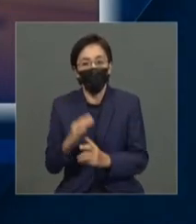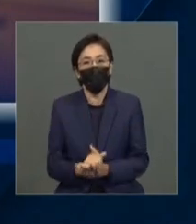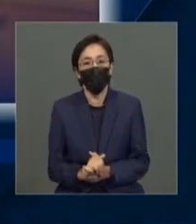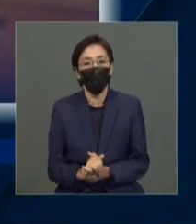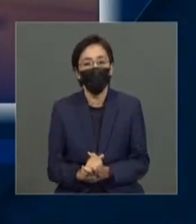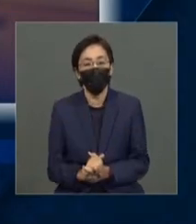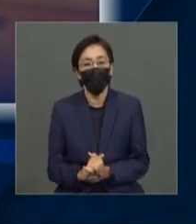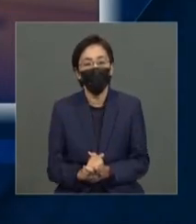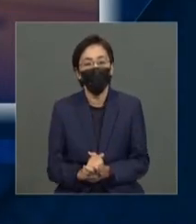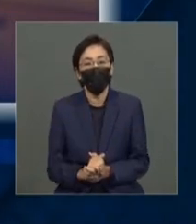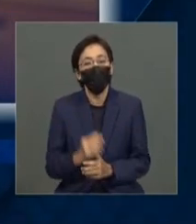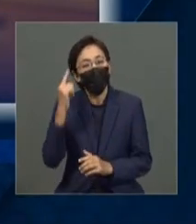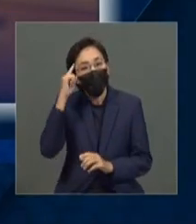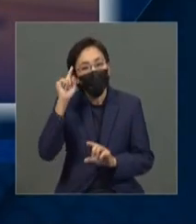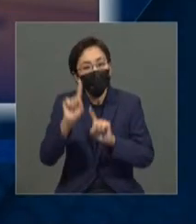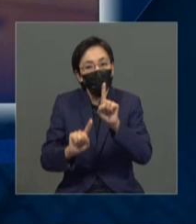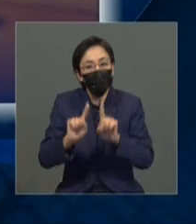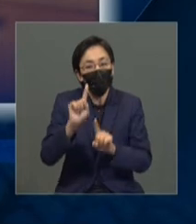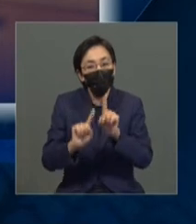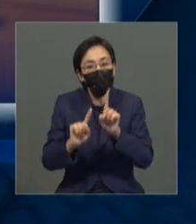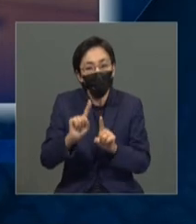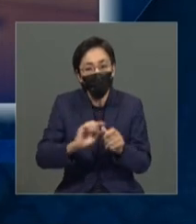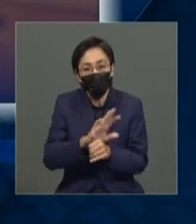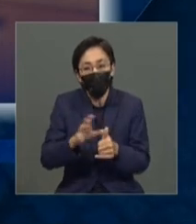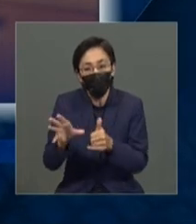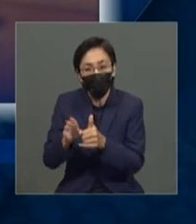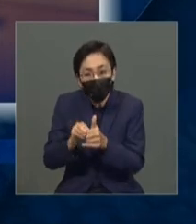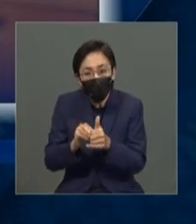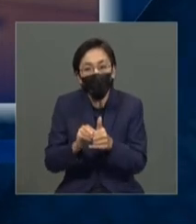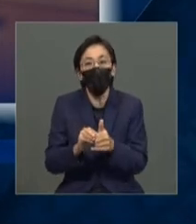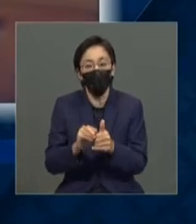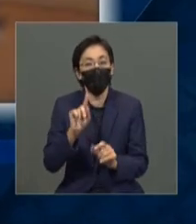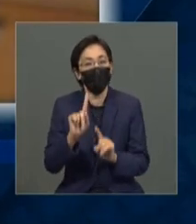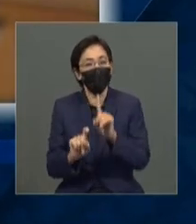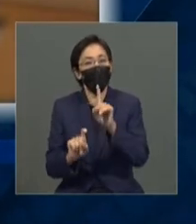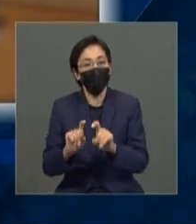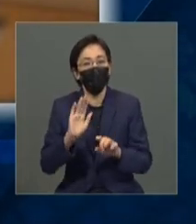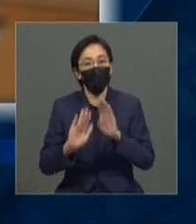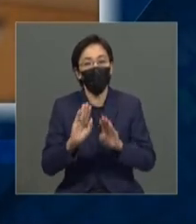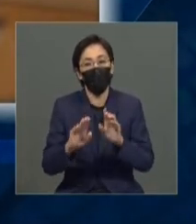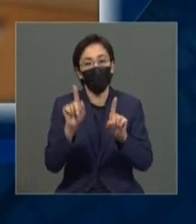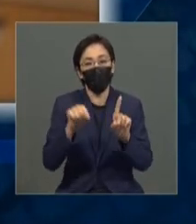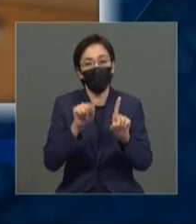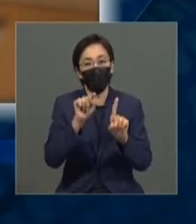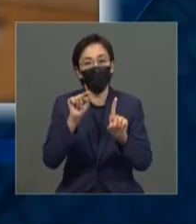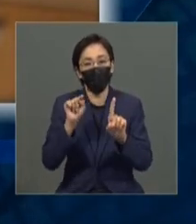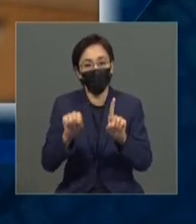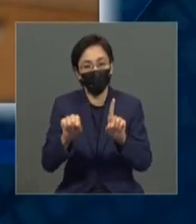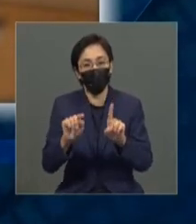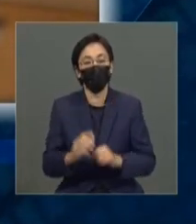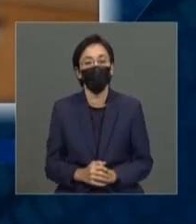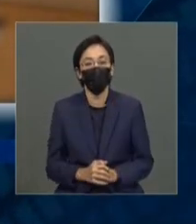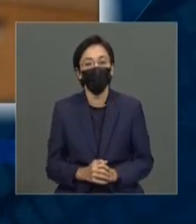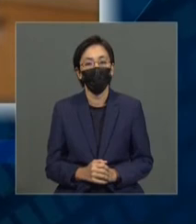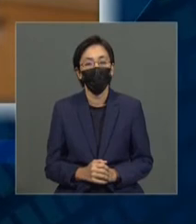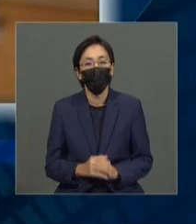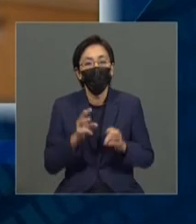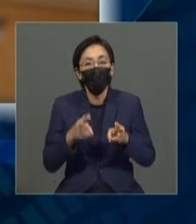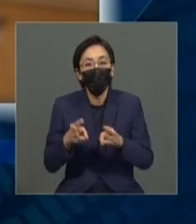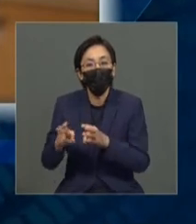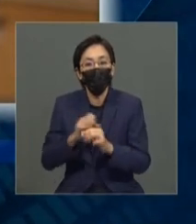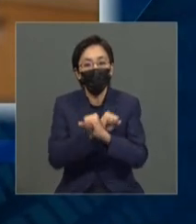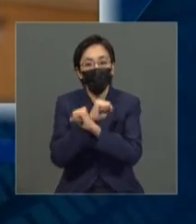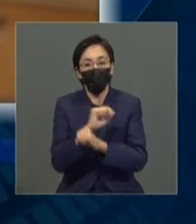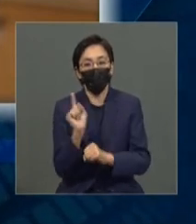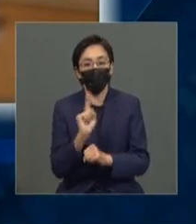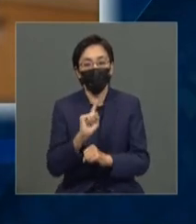คือว่าตามที่เราคาดการไว้ก็คือ 1% ของผู้ป่วยเพราะฉะนั้นการป้องกันที่สำคัญที่สุดเนี่ยนะครับก็คือว่า